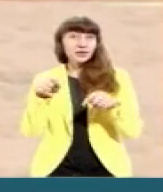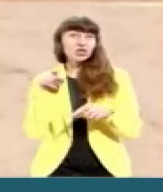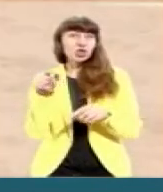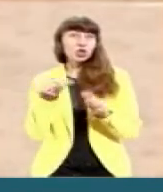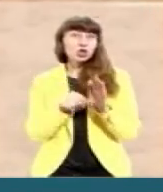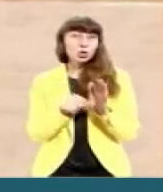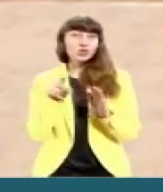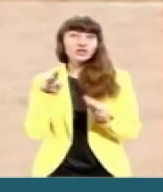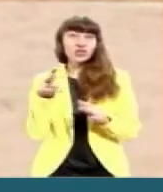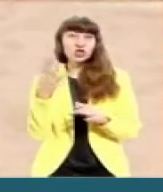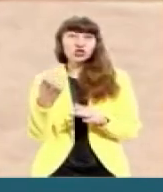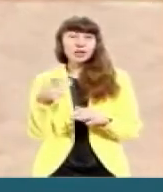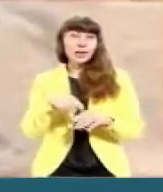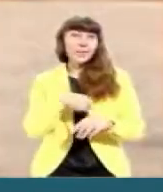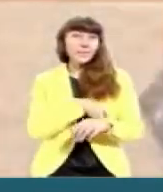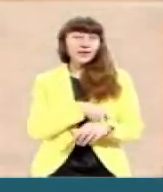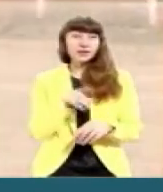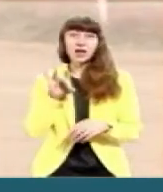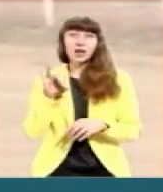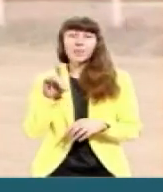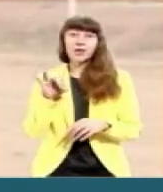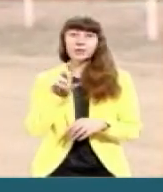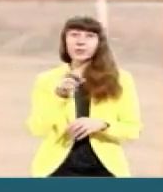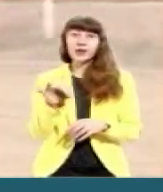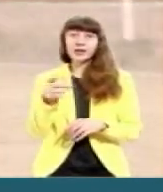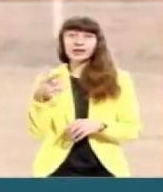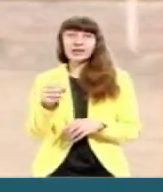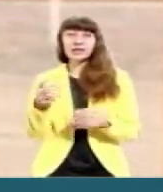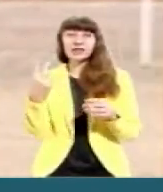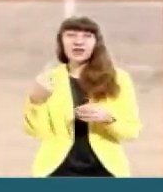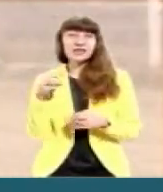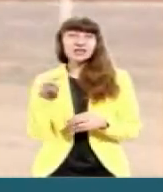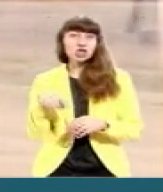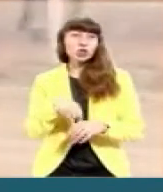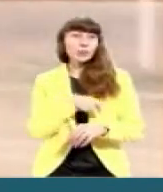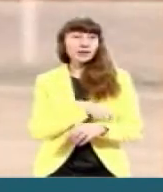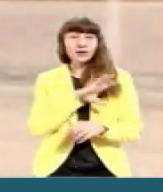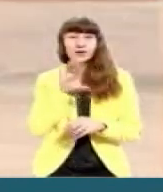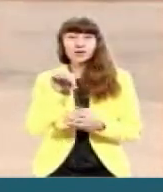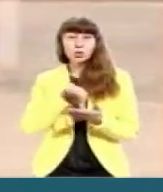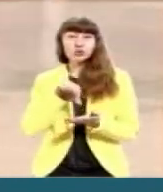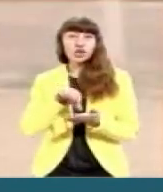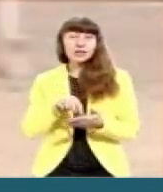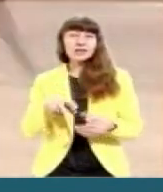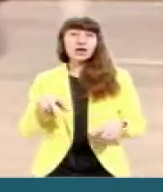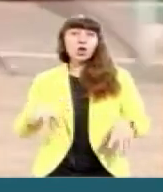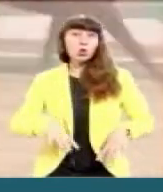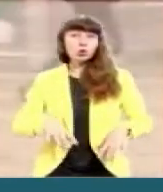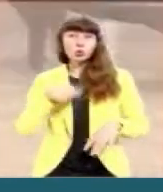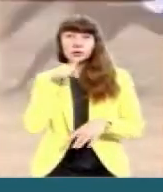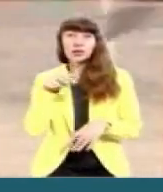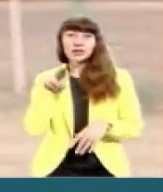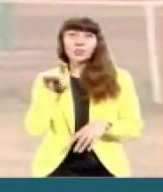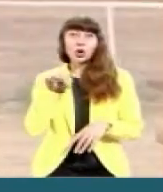и 2400 метров, а также «Аламан Бәйге» на 20 тысяч метров. Во всех дисциплинах участвовали скакуны исключительно